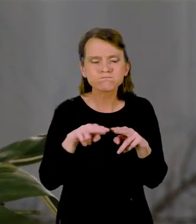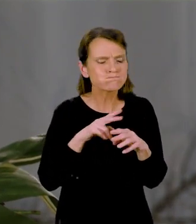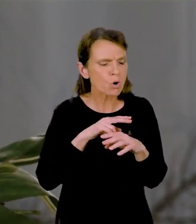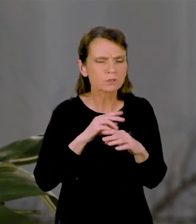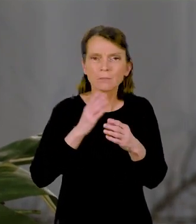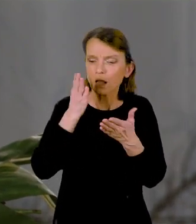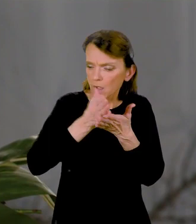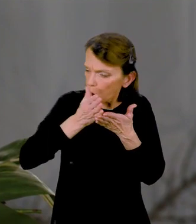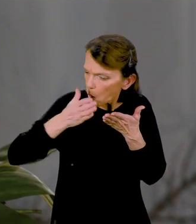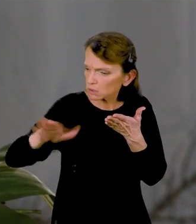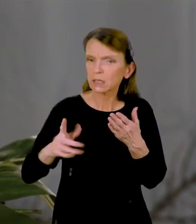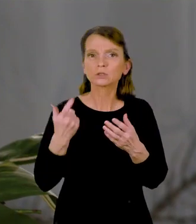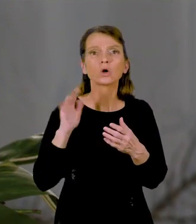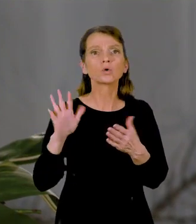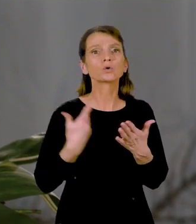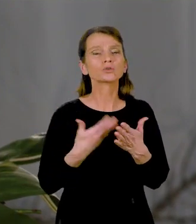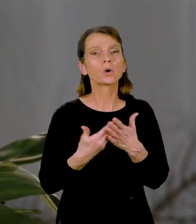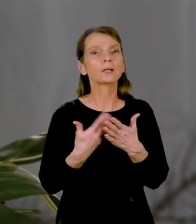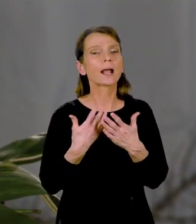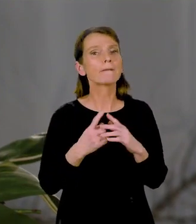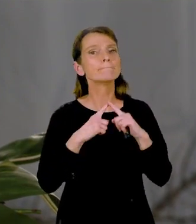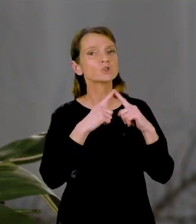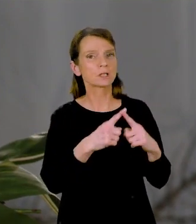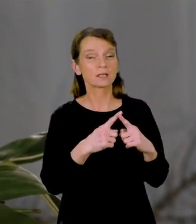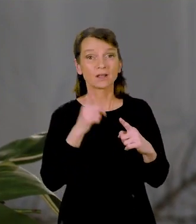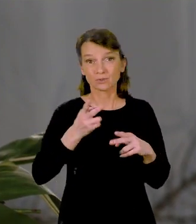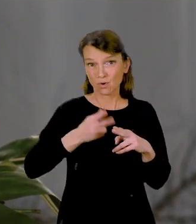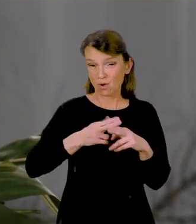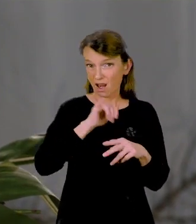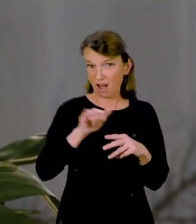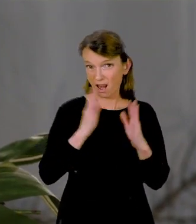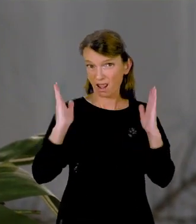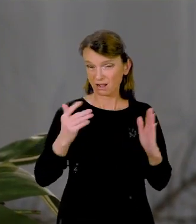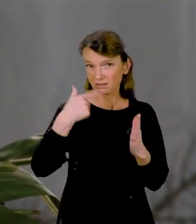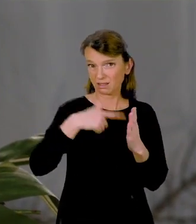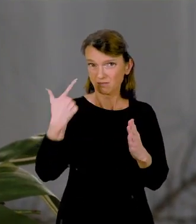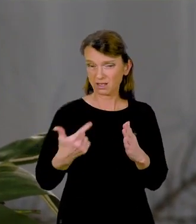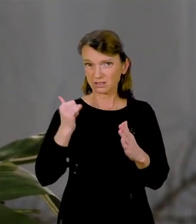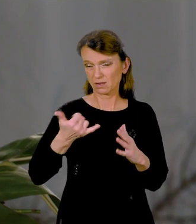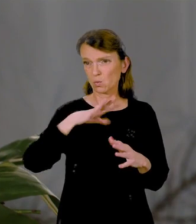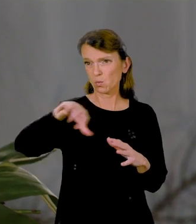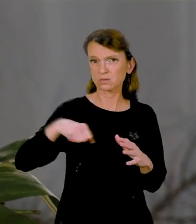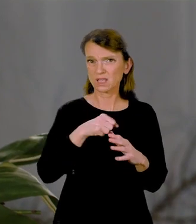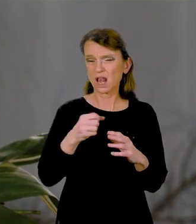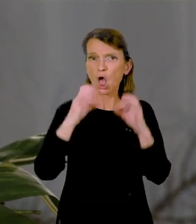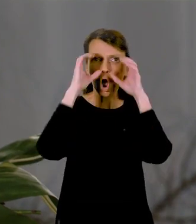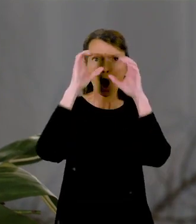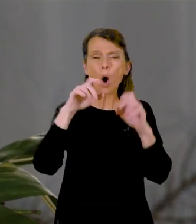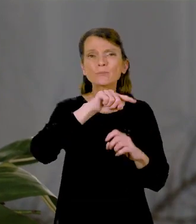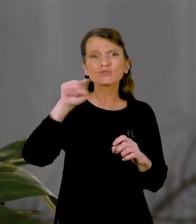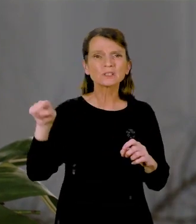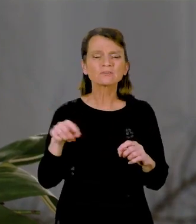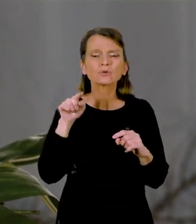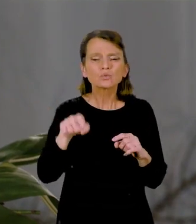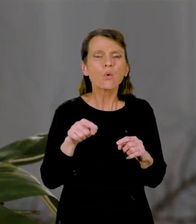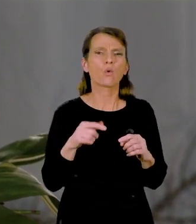od svojega osnovnega poslanstva. Pandemično leto 2020 nam je oduzelo občinstvo, ki naše delo dokončno osmisli